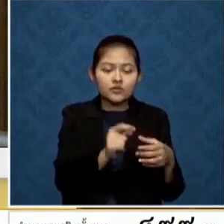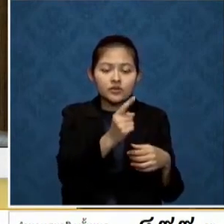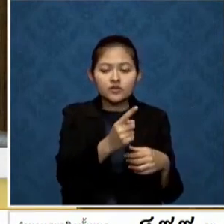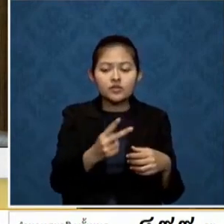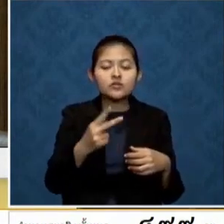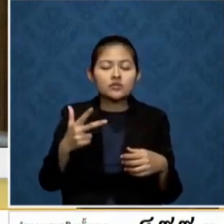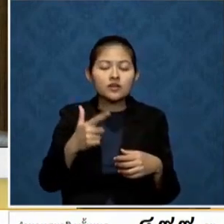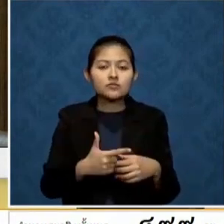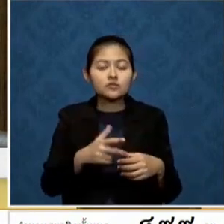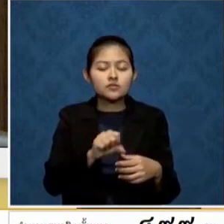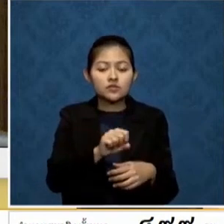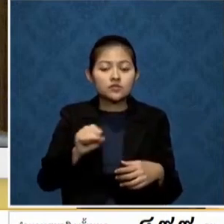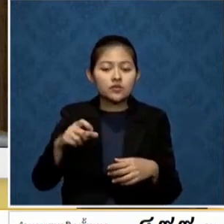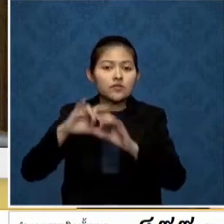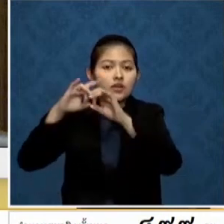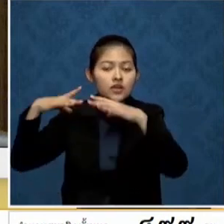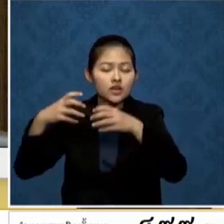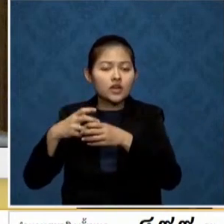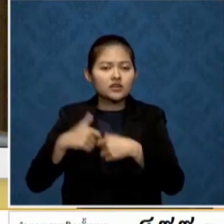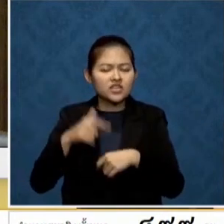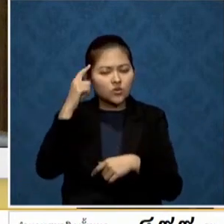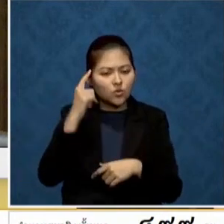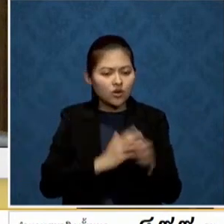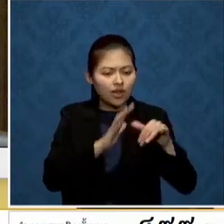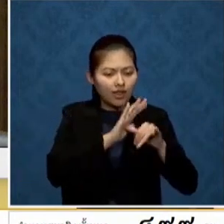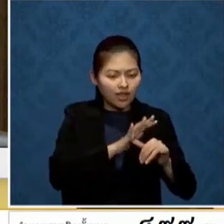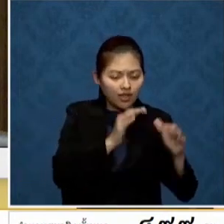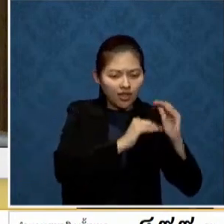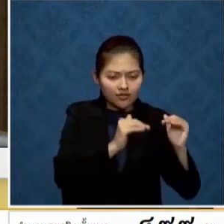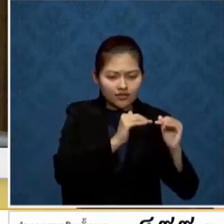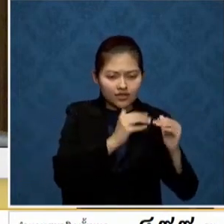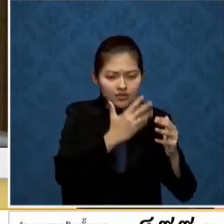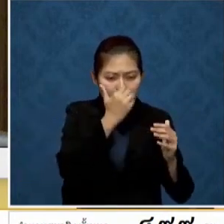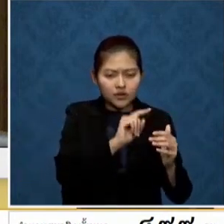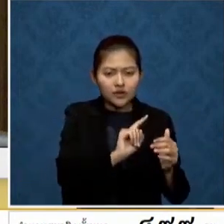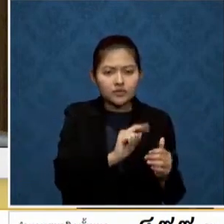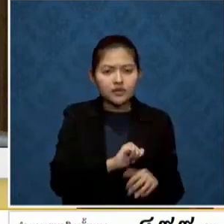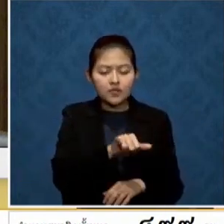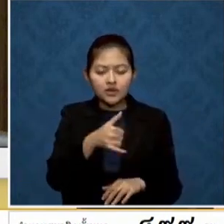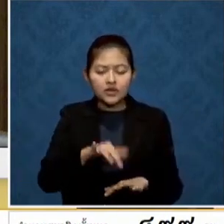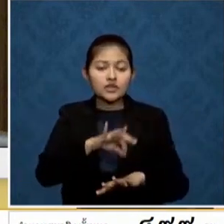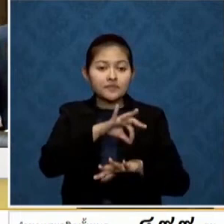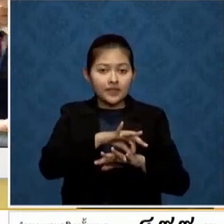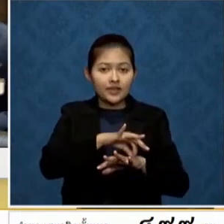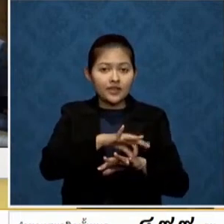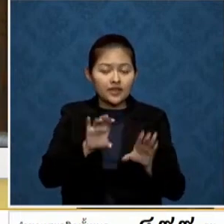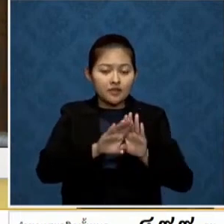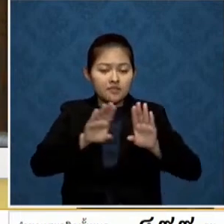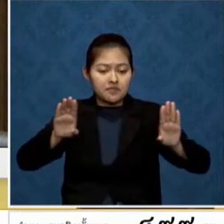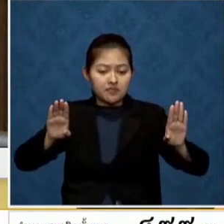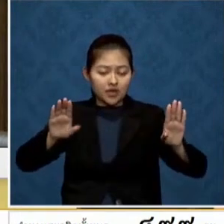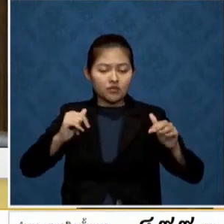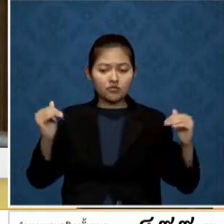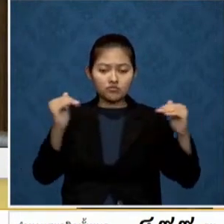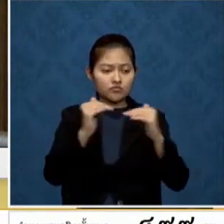เฉพาะของสสฝ่ายค้านเนี่ยเป็นการิดรอนสิทธิ์หรือเปล่าทำให้สิทธิ์ในการดำรงตำแหน่งบางตำแหน่งในสภาแห่งนี้เนี่ยไม่ได้เปิดกว้างเท่า